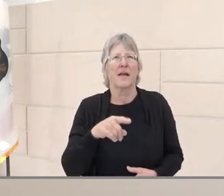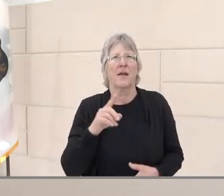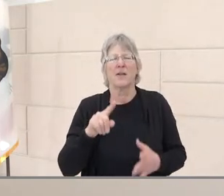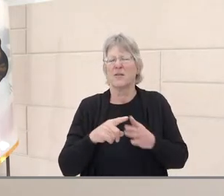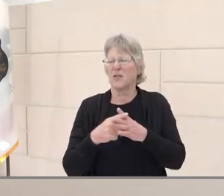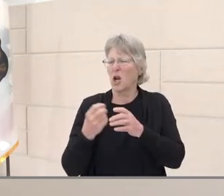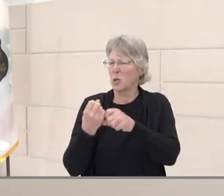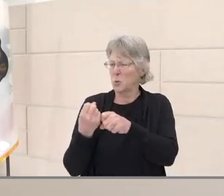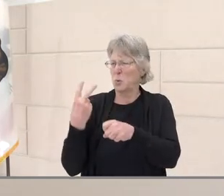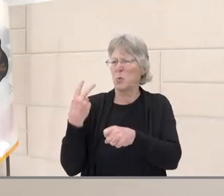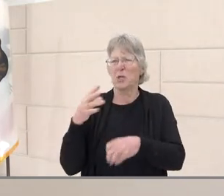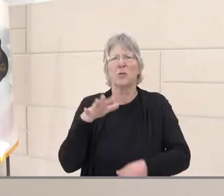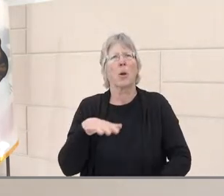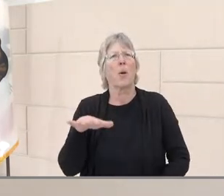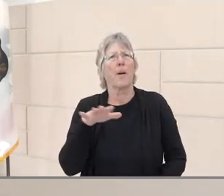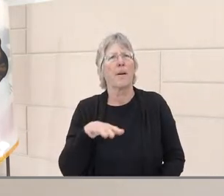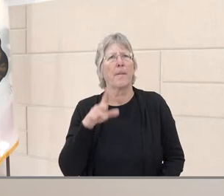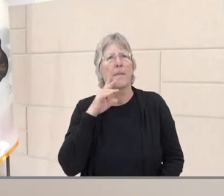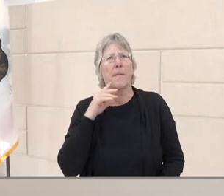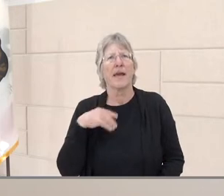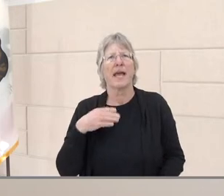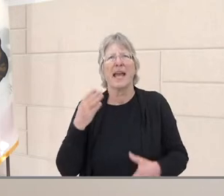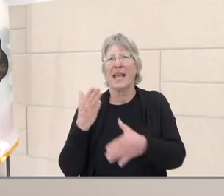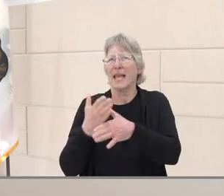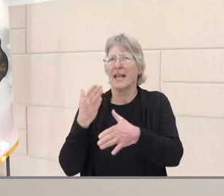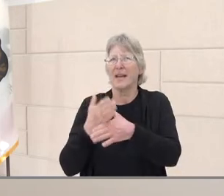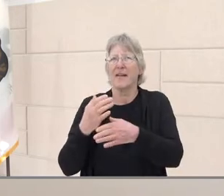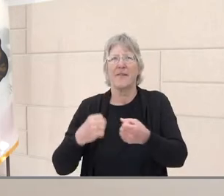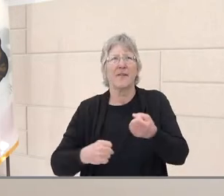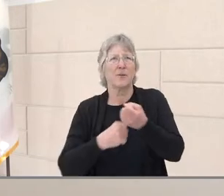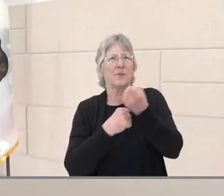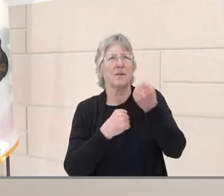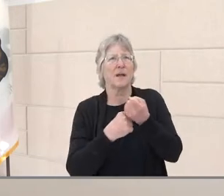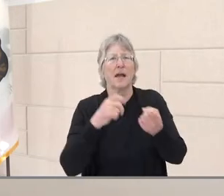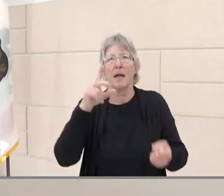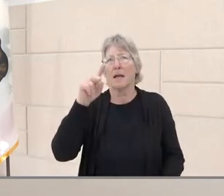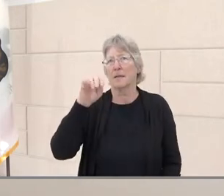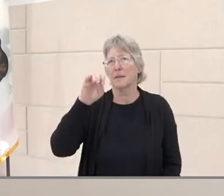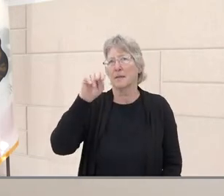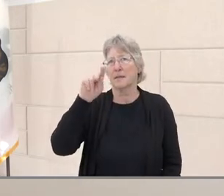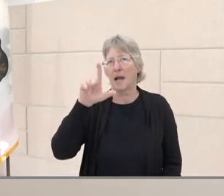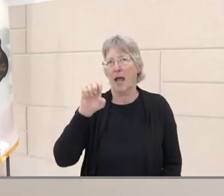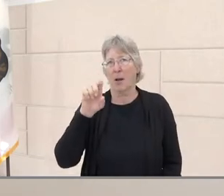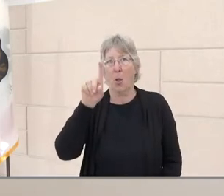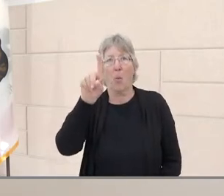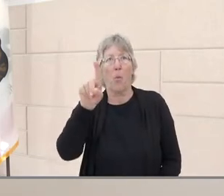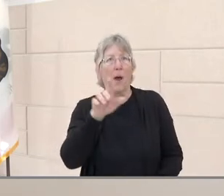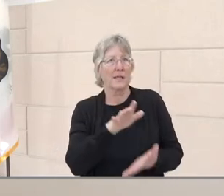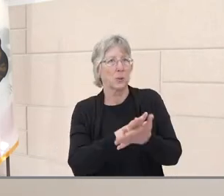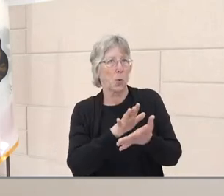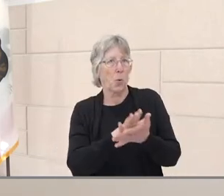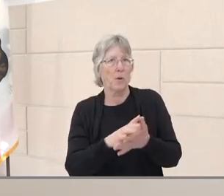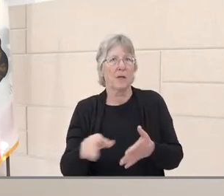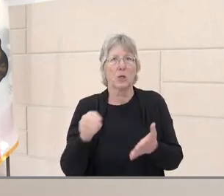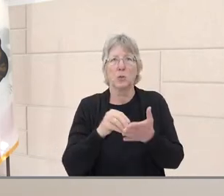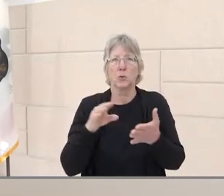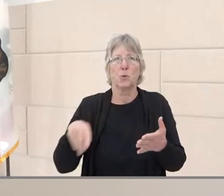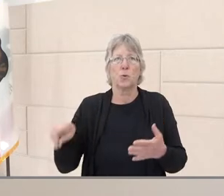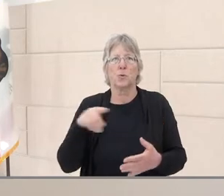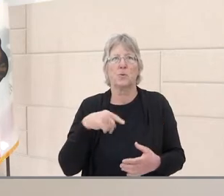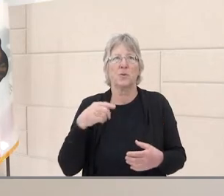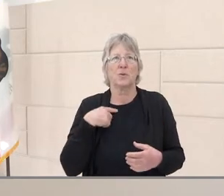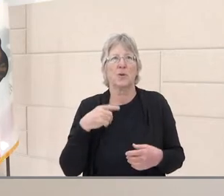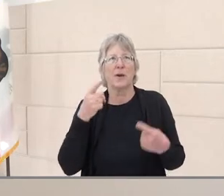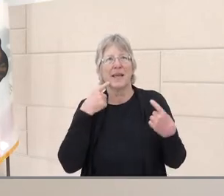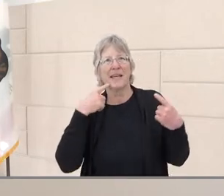កម្មវិធីរបស់យើងបានចាប់ផ្ដើម2ឆ្នាំមុនដើម្បីធ្វើអន្តរាគមន៍ដើម្បីគ្រប់គ្រងទៅលើកម្មវិធី Title 1ដើម្បី